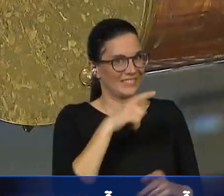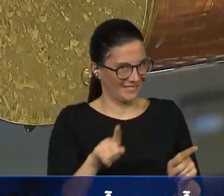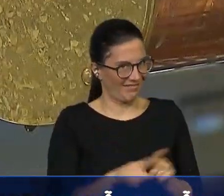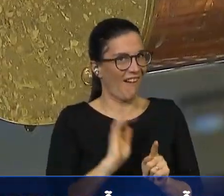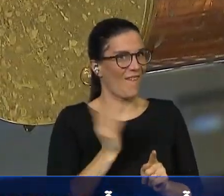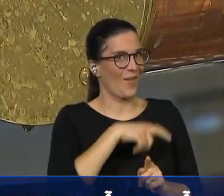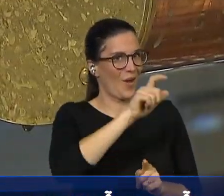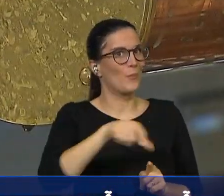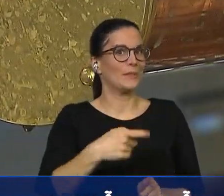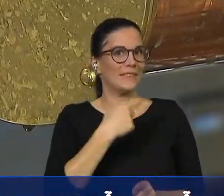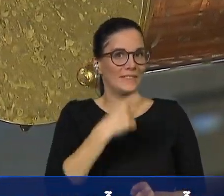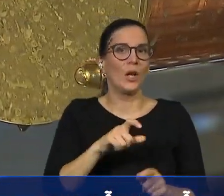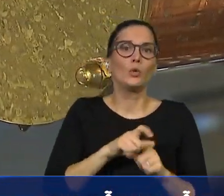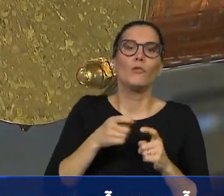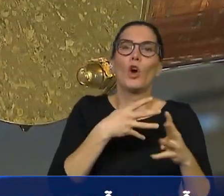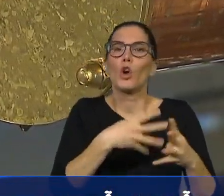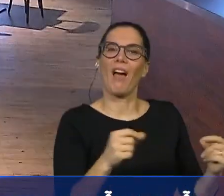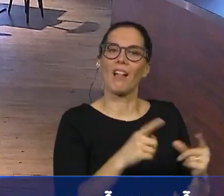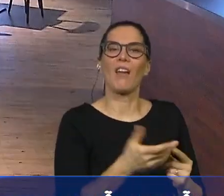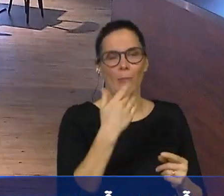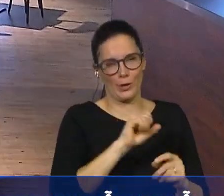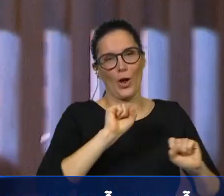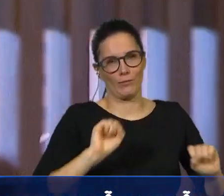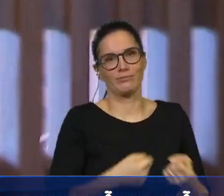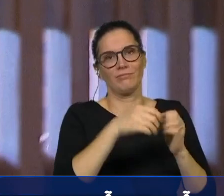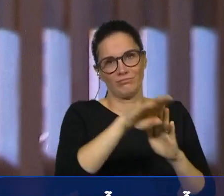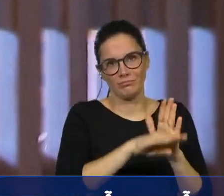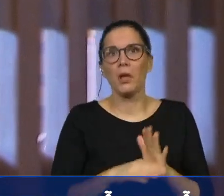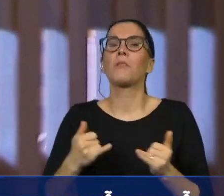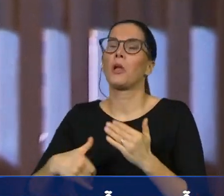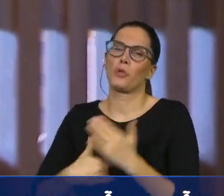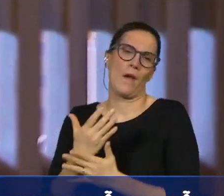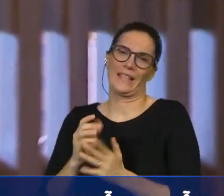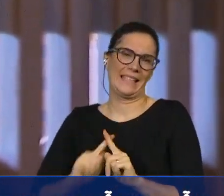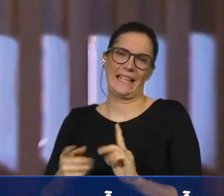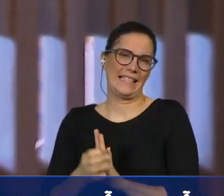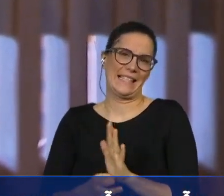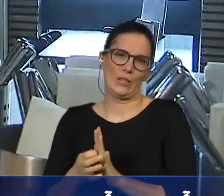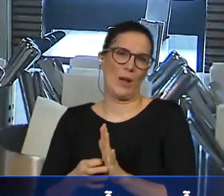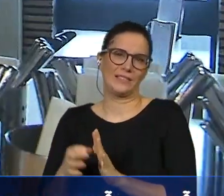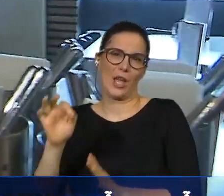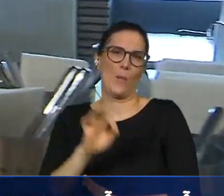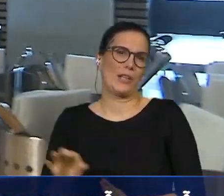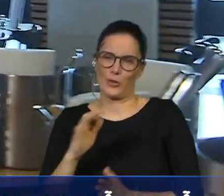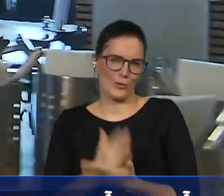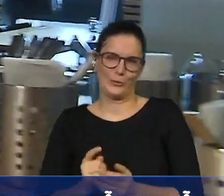đang cố gắng thông qua dự luật đại dịch là đúng đắn, cũng như phản ứng lại các phán quyết trước đó của tòa án.